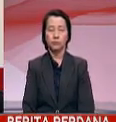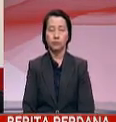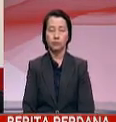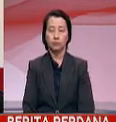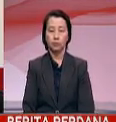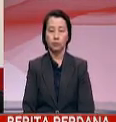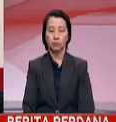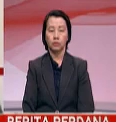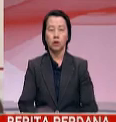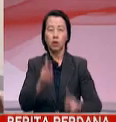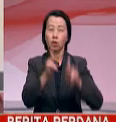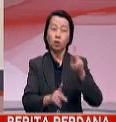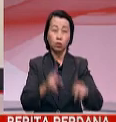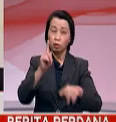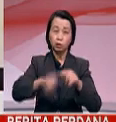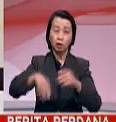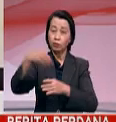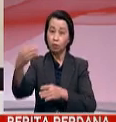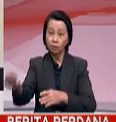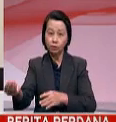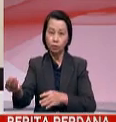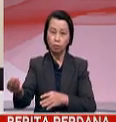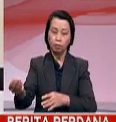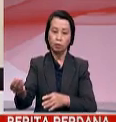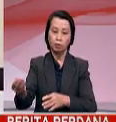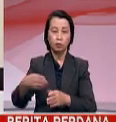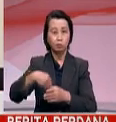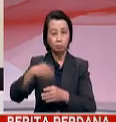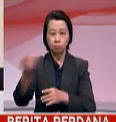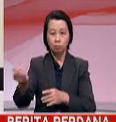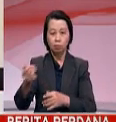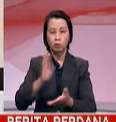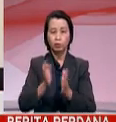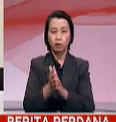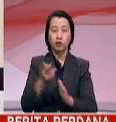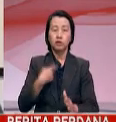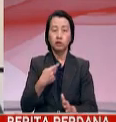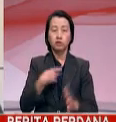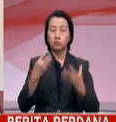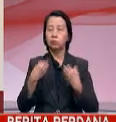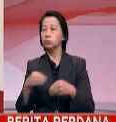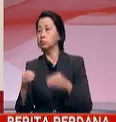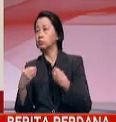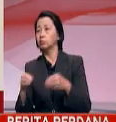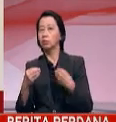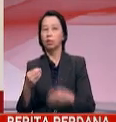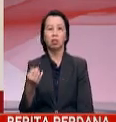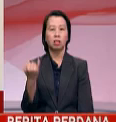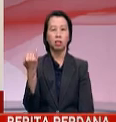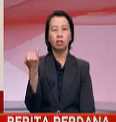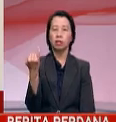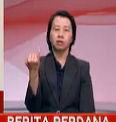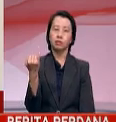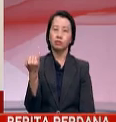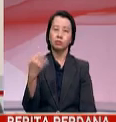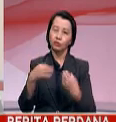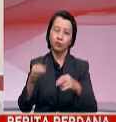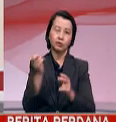Orang tak boleh keluar. So kita punya jualan pun merosot, amat